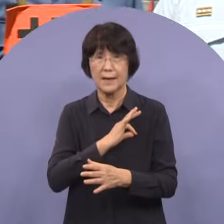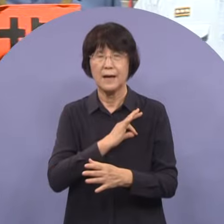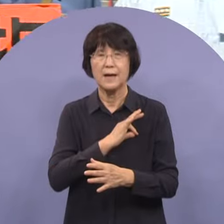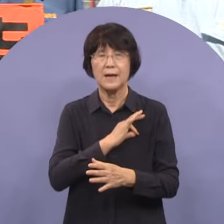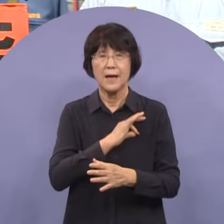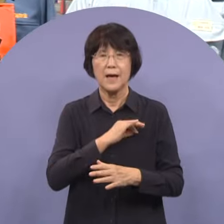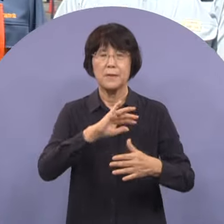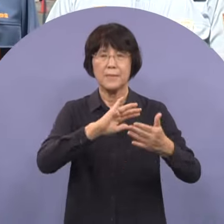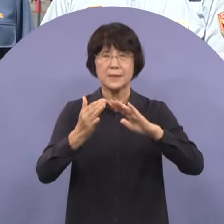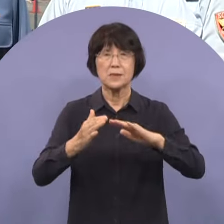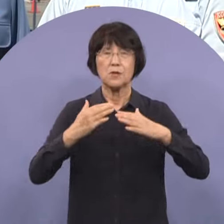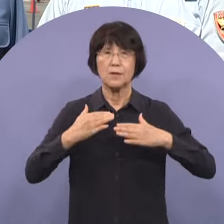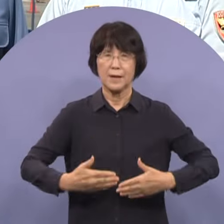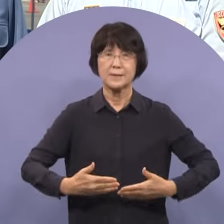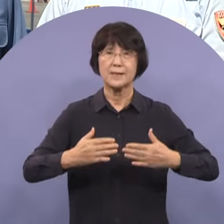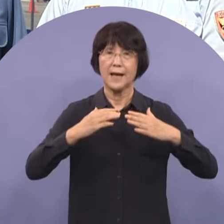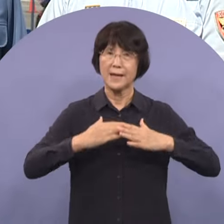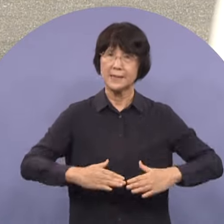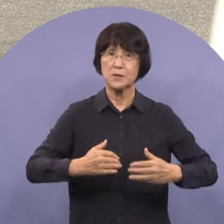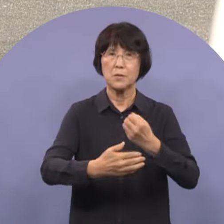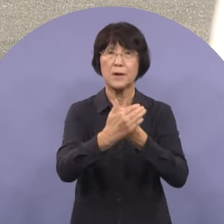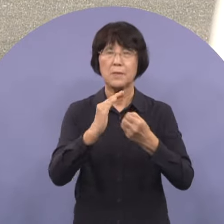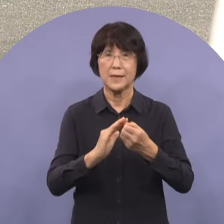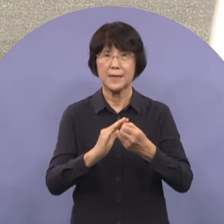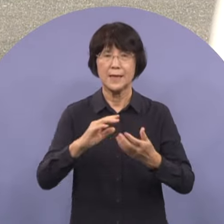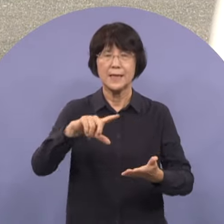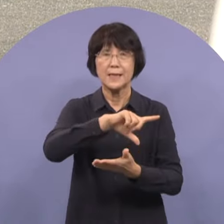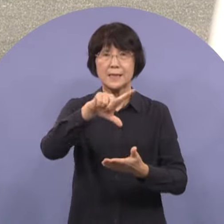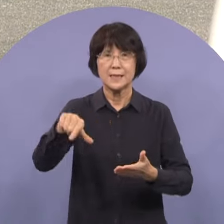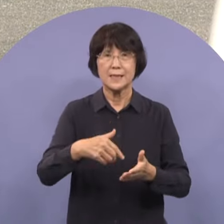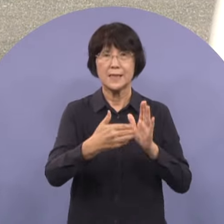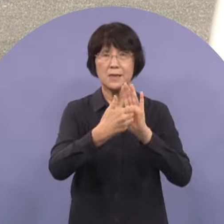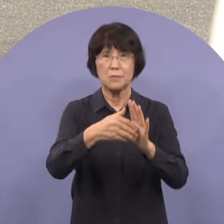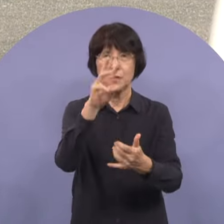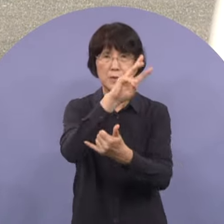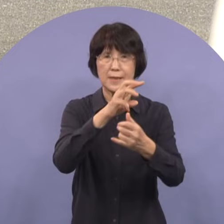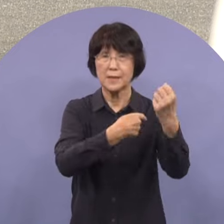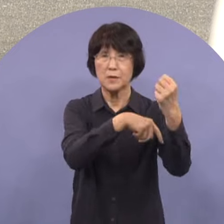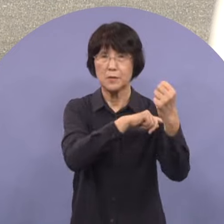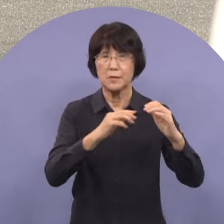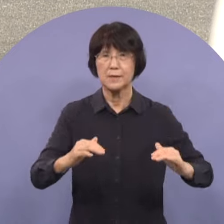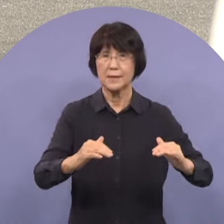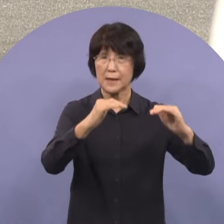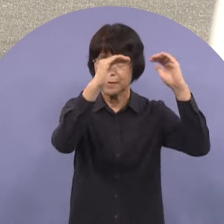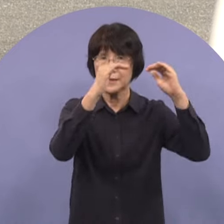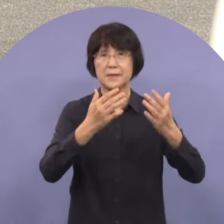全安心を守り、地域防災力を高めてくれています。